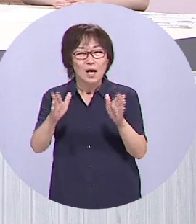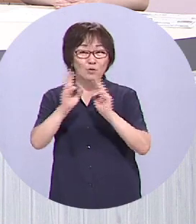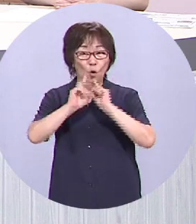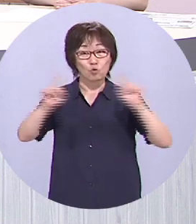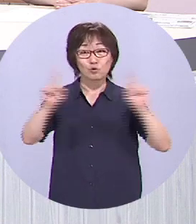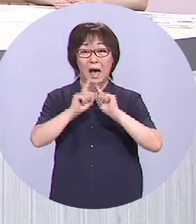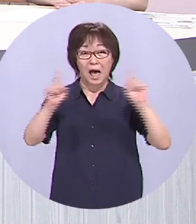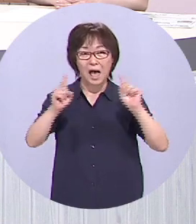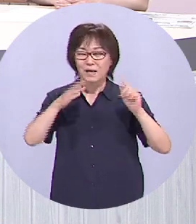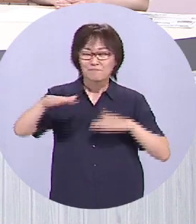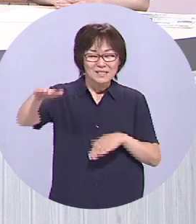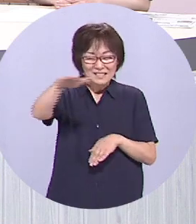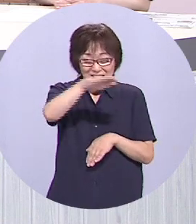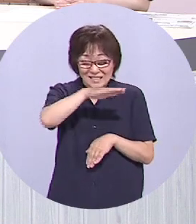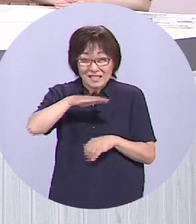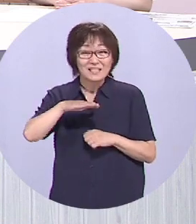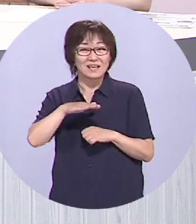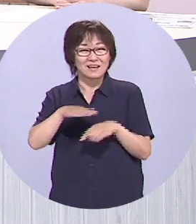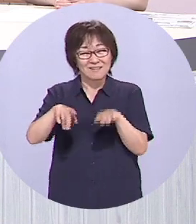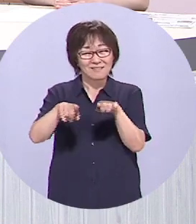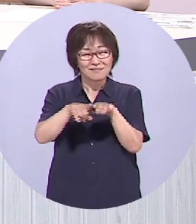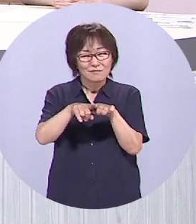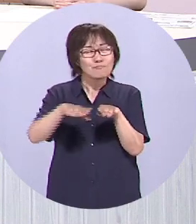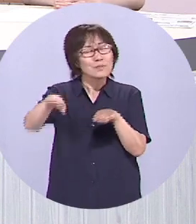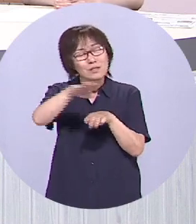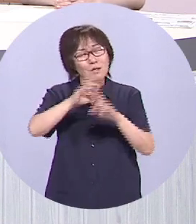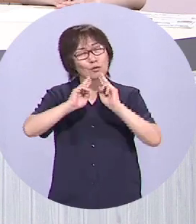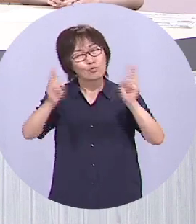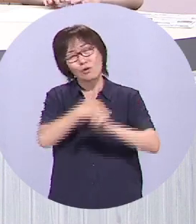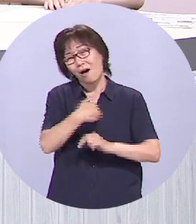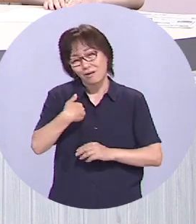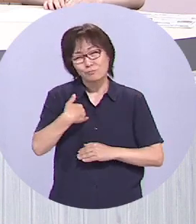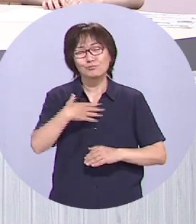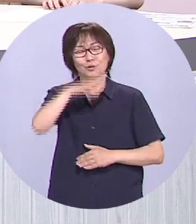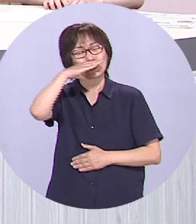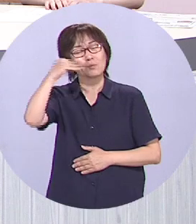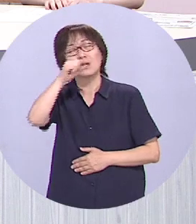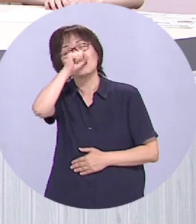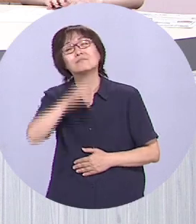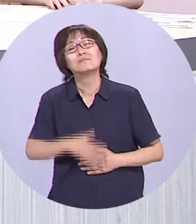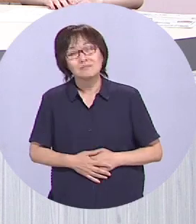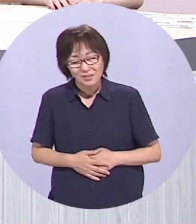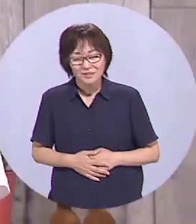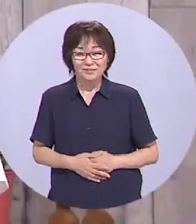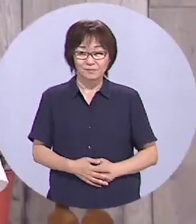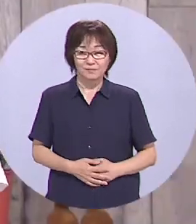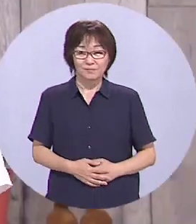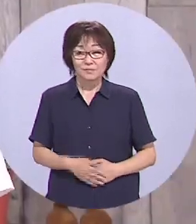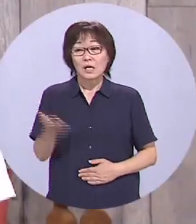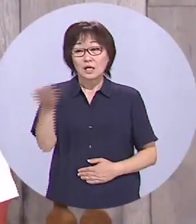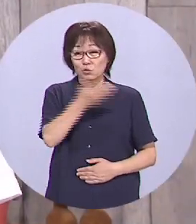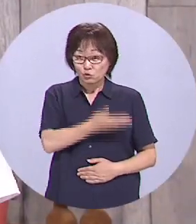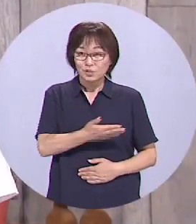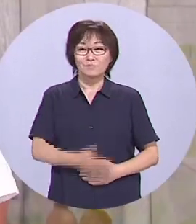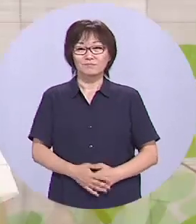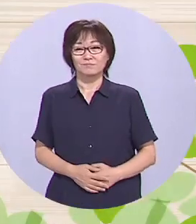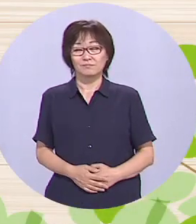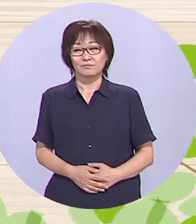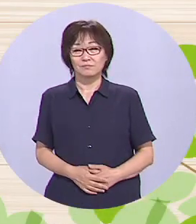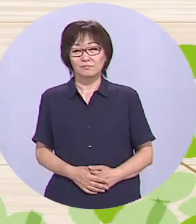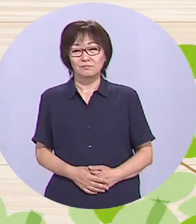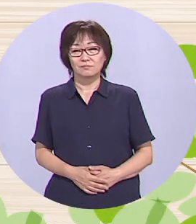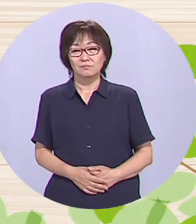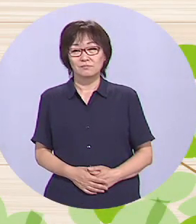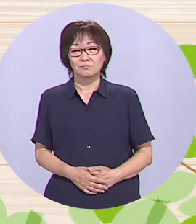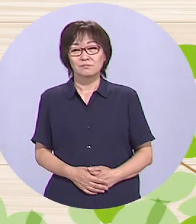ね、今の皆さんがみんなで歌うって素晴らしいことですよね。はい、以上特集でした。続いてはインフォメーションです。